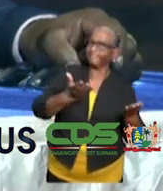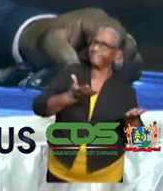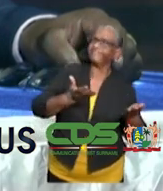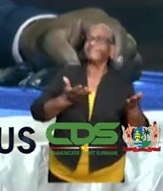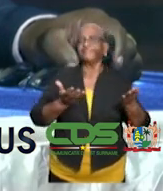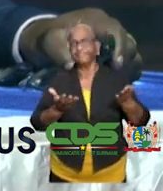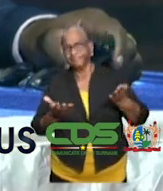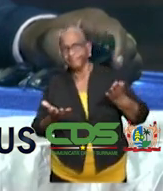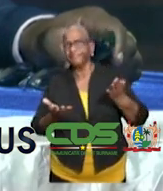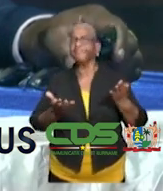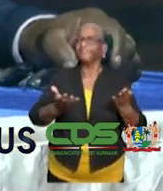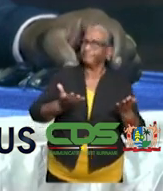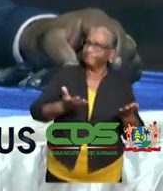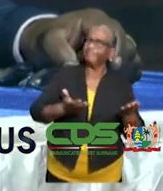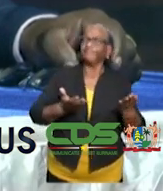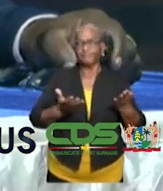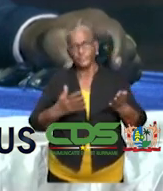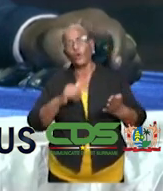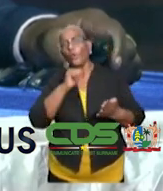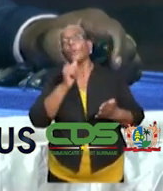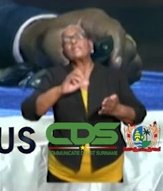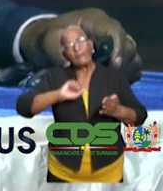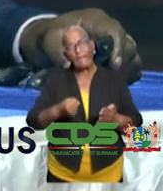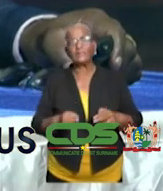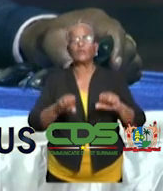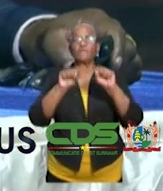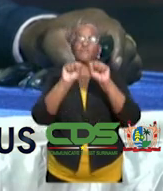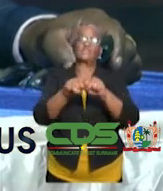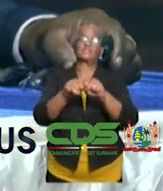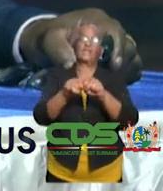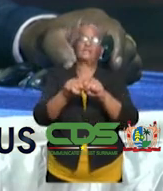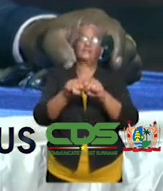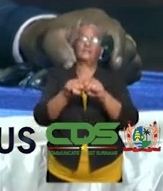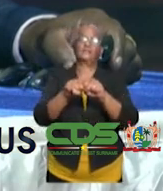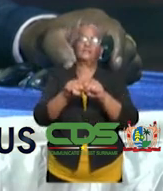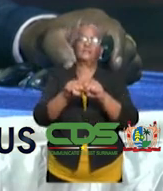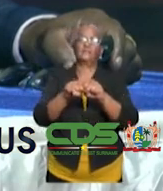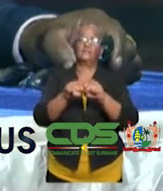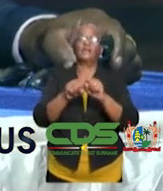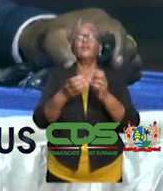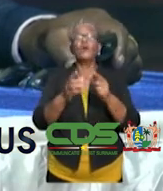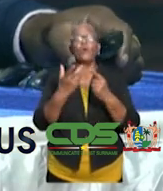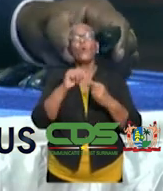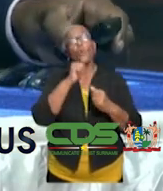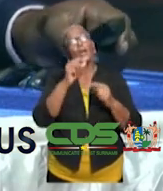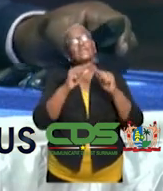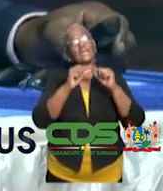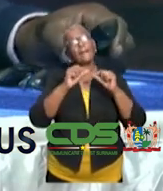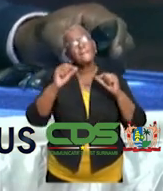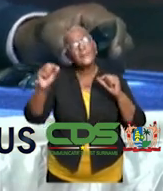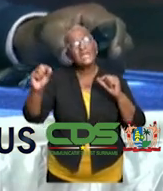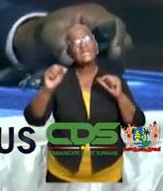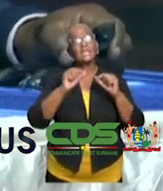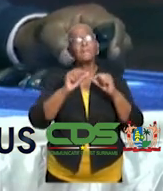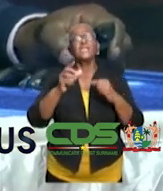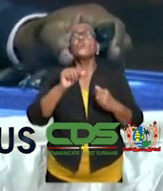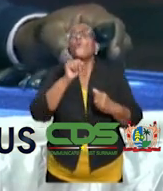vermogen worden vastgesteld. Ja, op basis van het gemeten vermogen.